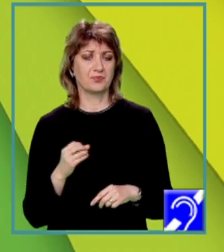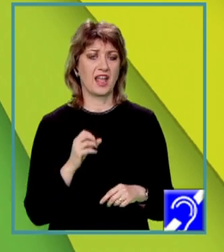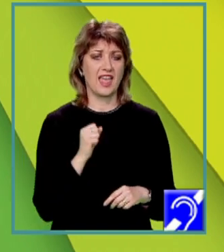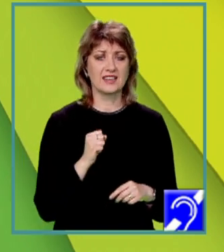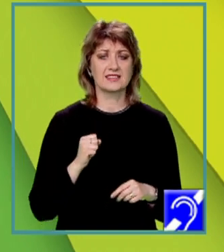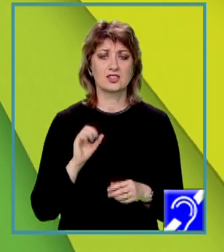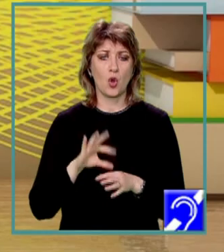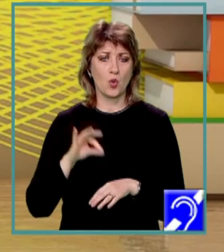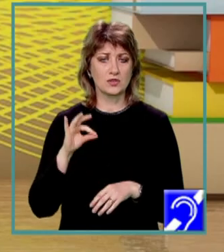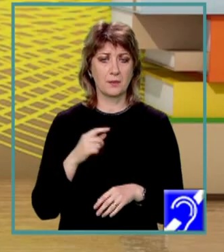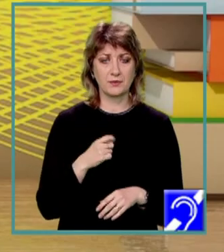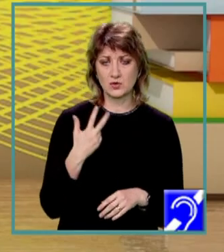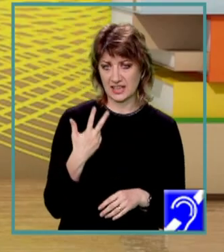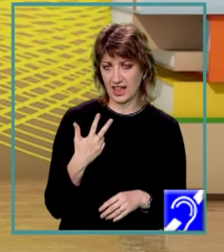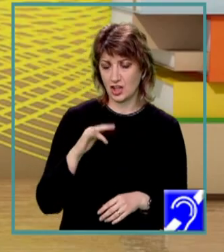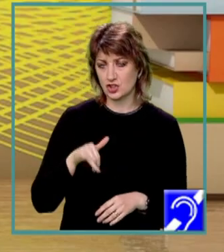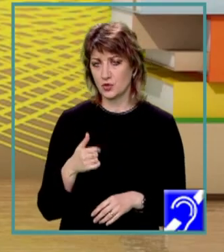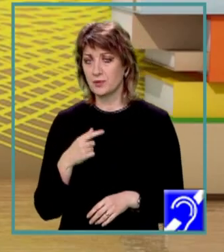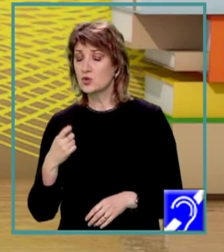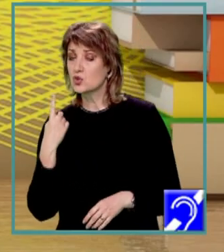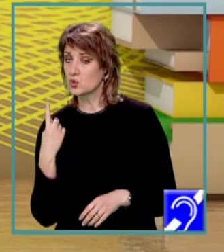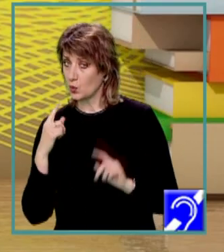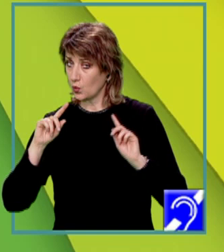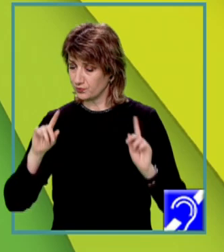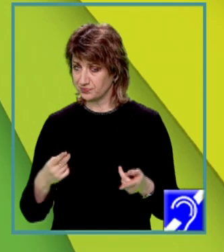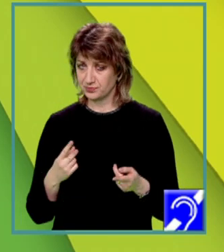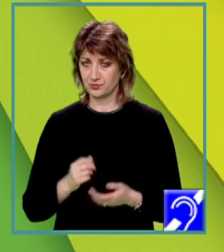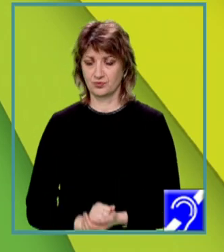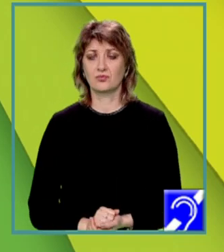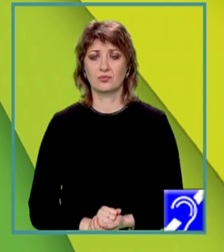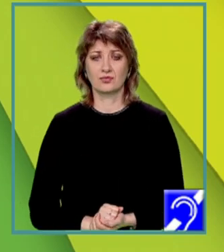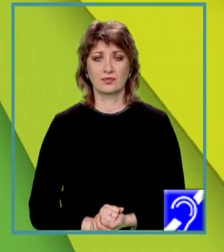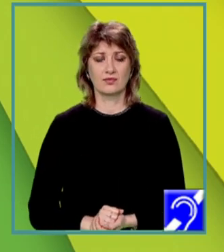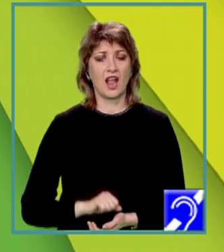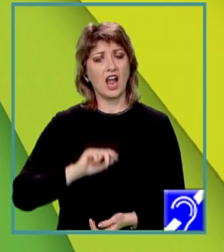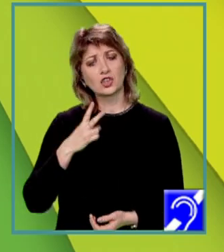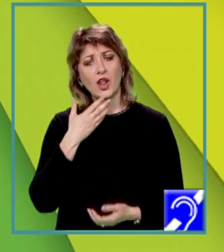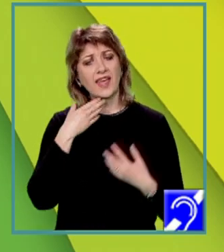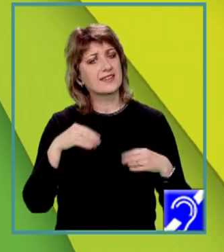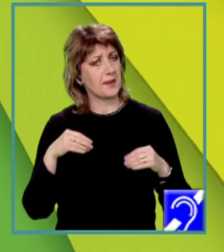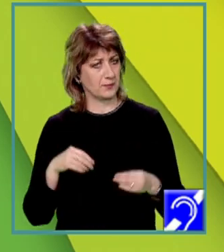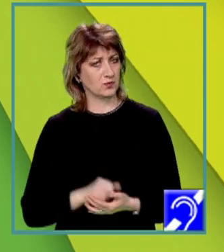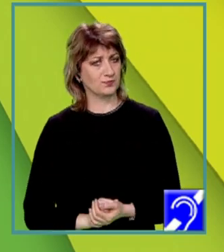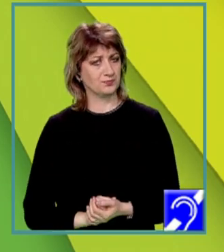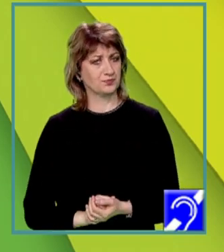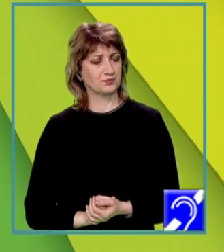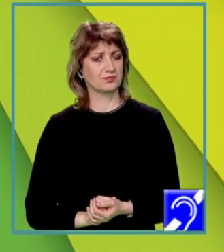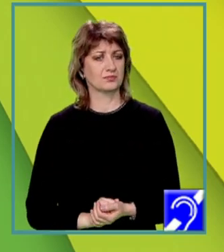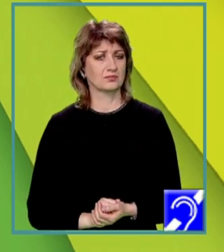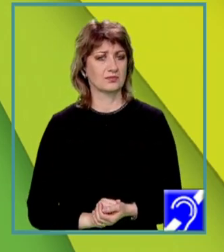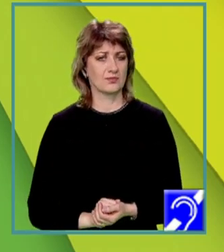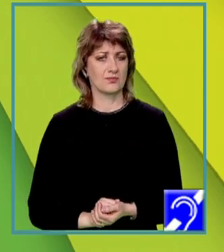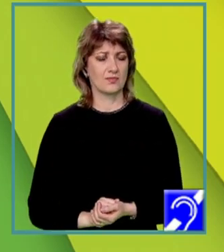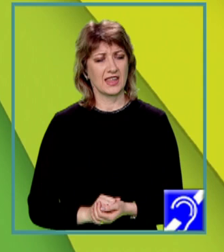egal cu minus 3 și minus 1 al doilea exemplu puse intenționat un